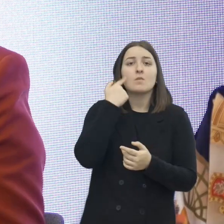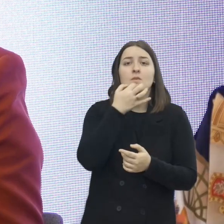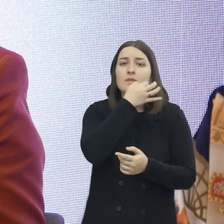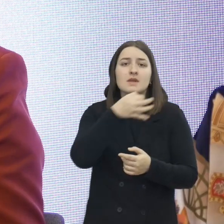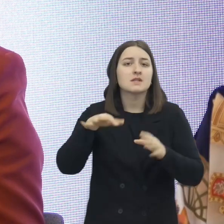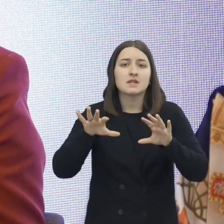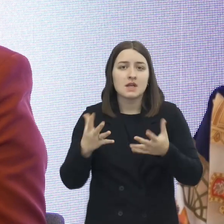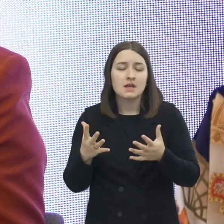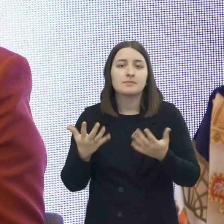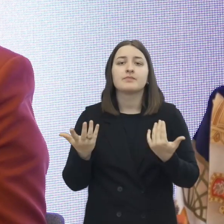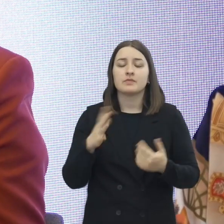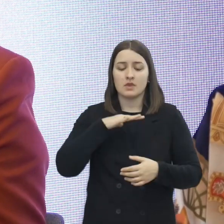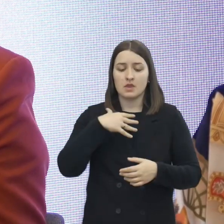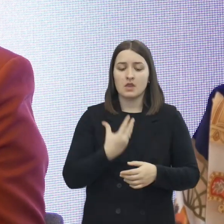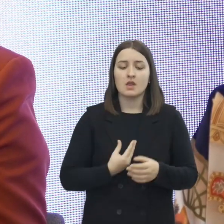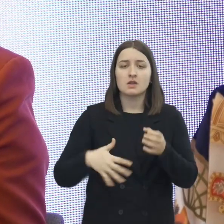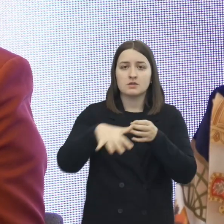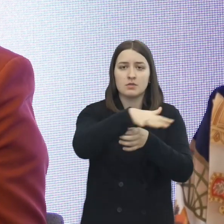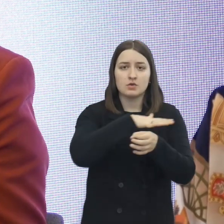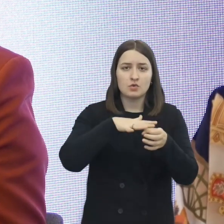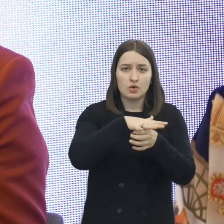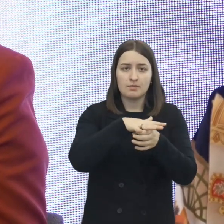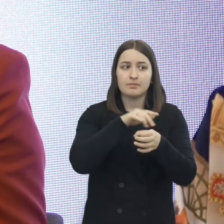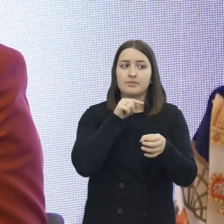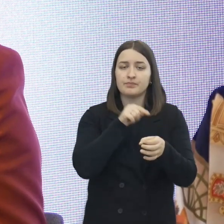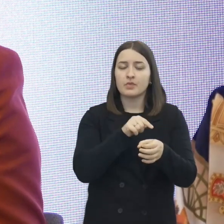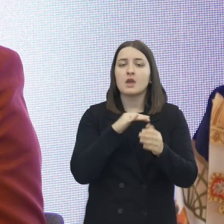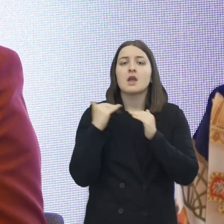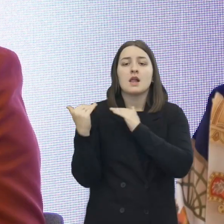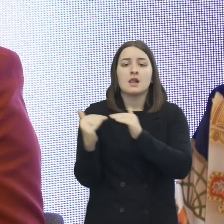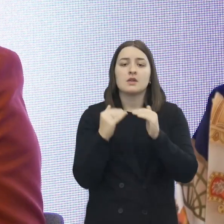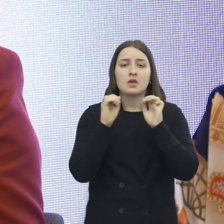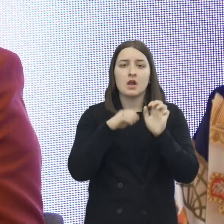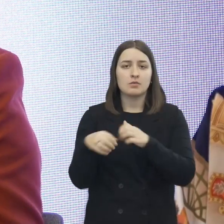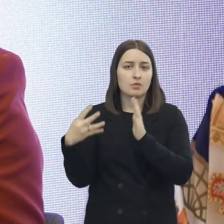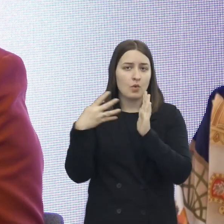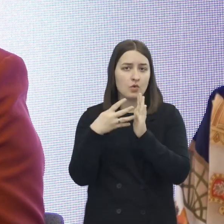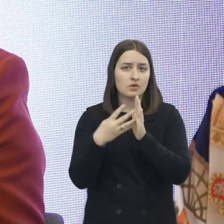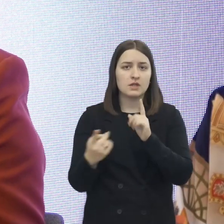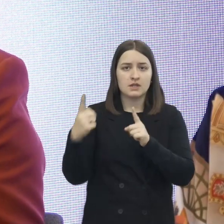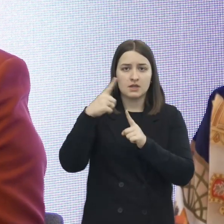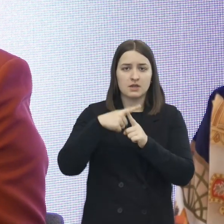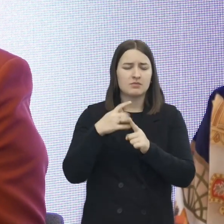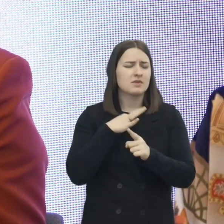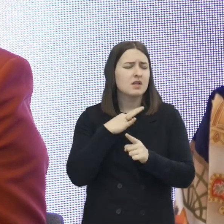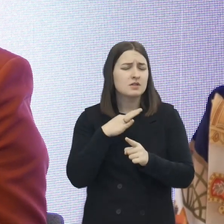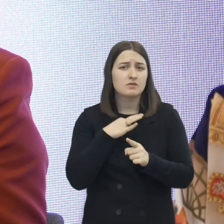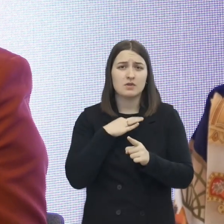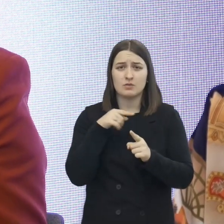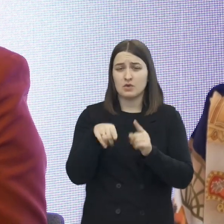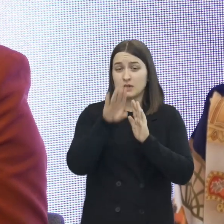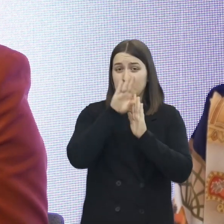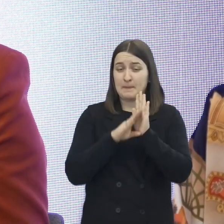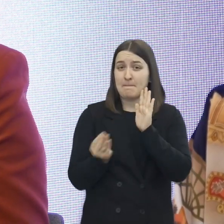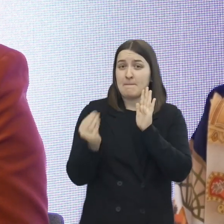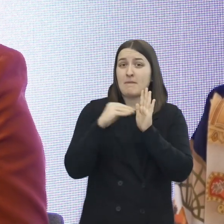ir dabar lygių galimybių kontrolieriaus tarnyba, nepaisant to, kad lyties tapatybės pagrindas nėra įvardintas tiesiogiai